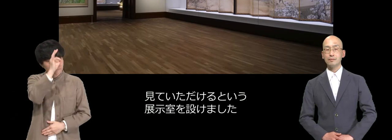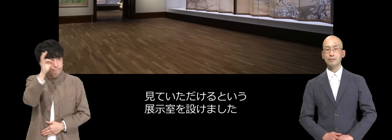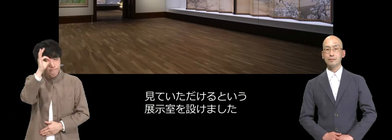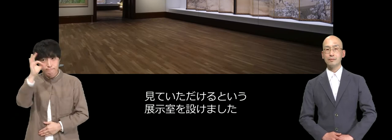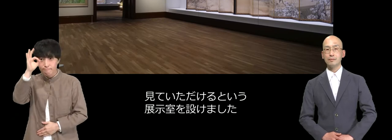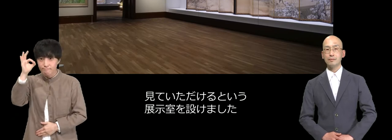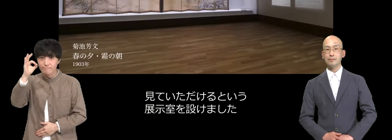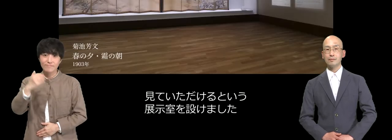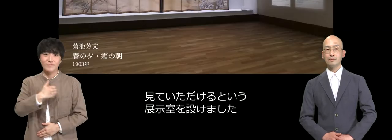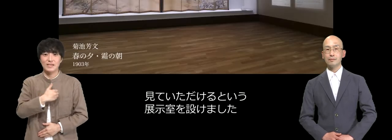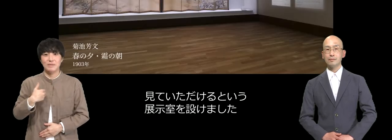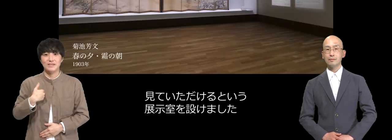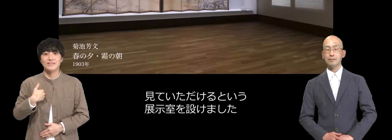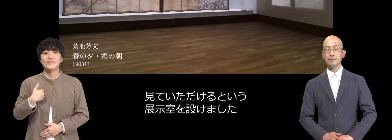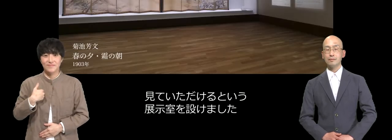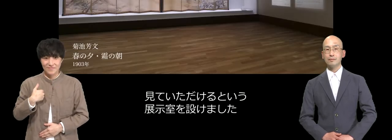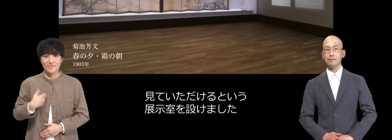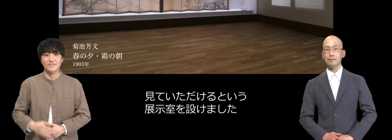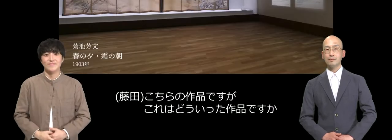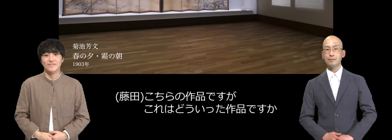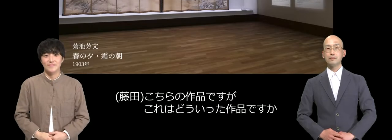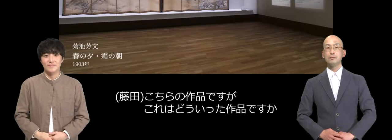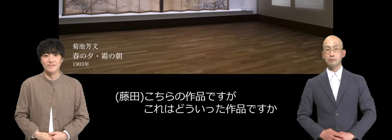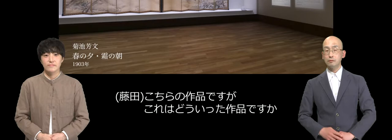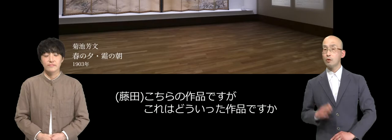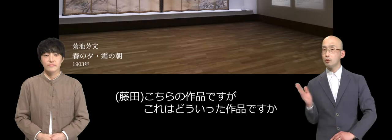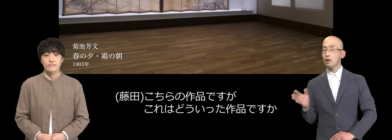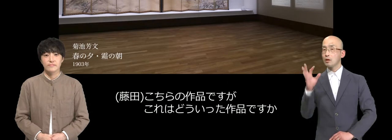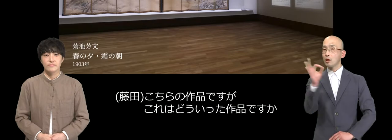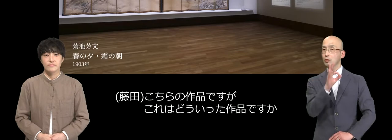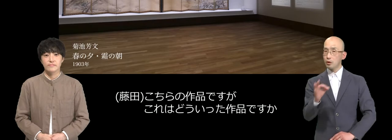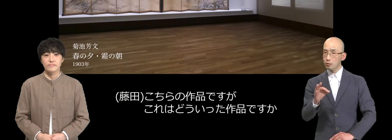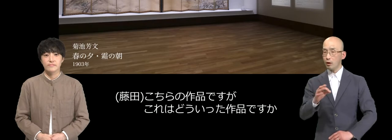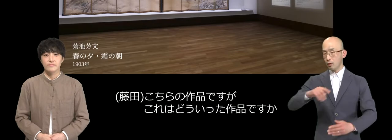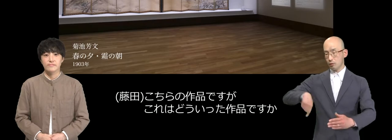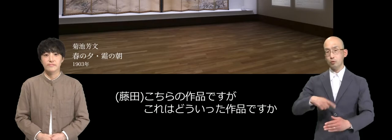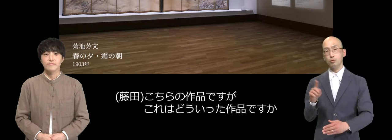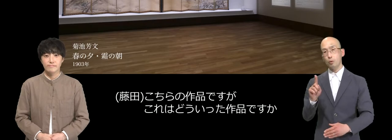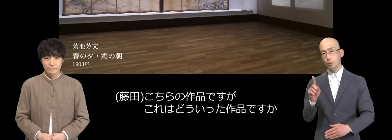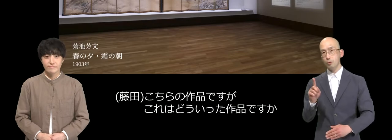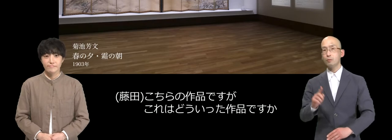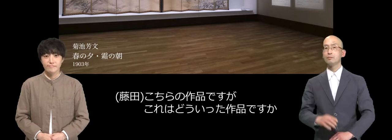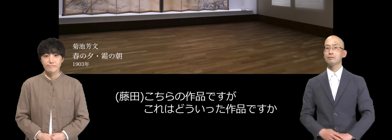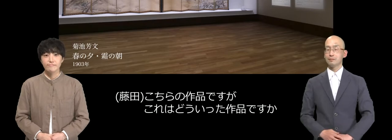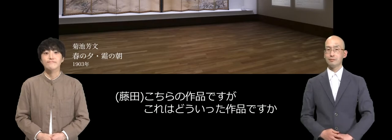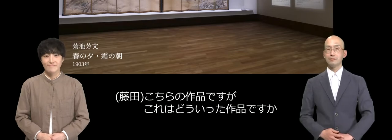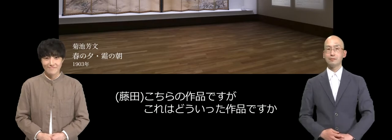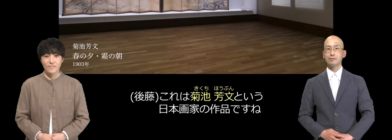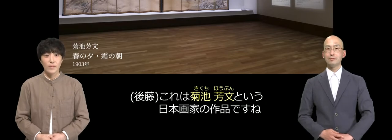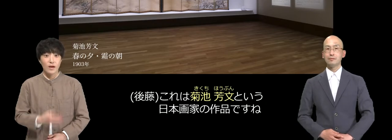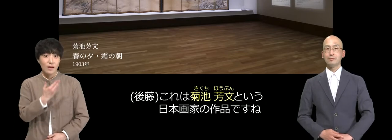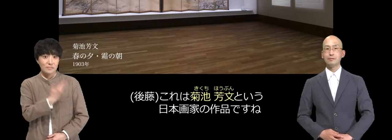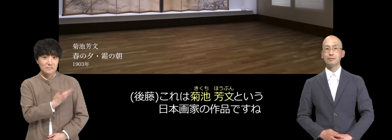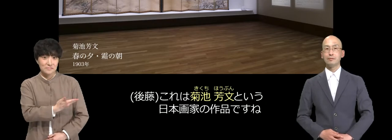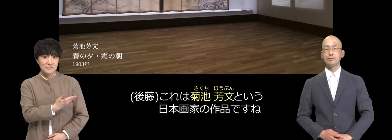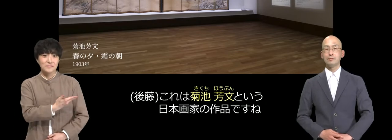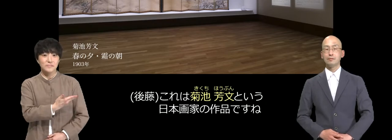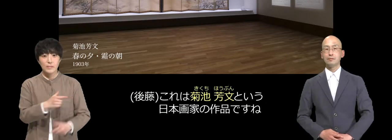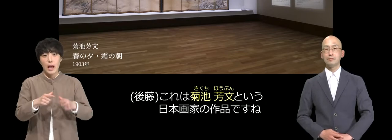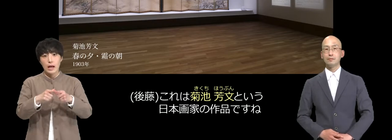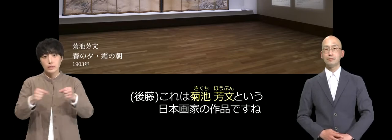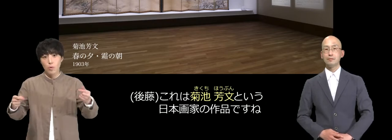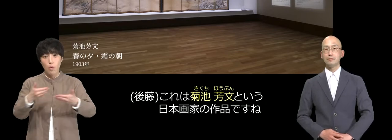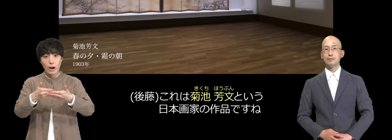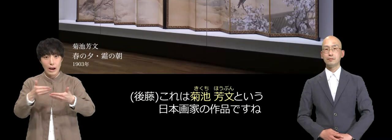な展示室を設けましたこちらの作品ですがこれはどういった作品ですからはいえーとこれを菊池芳文